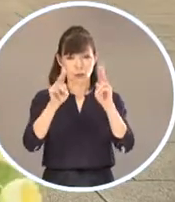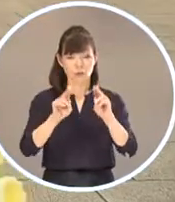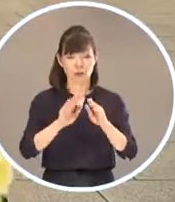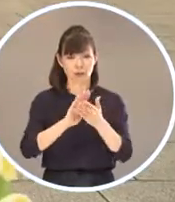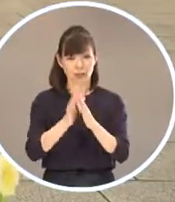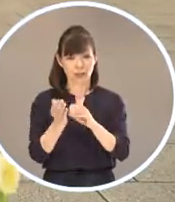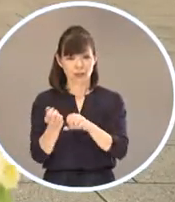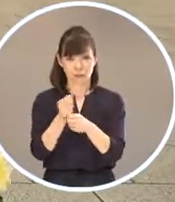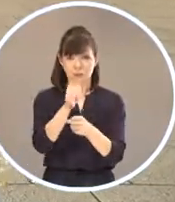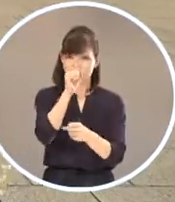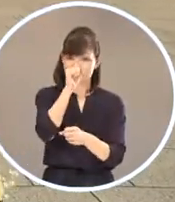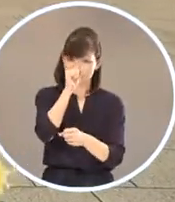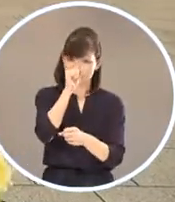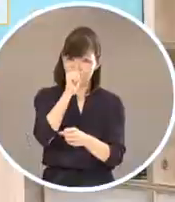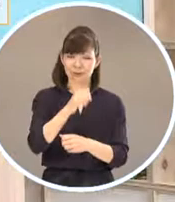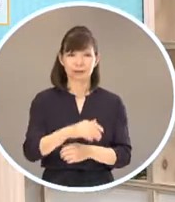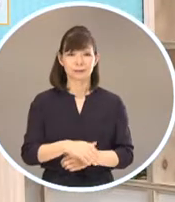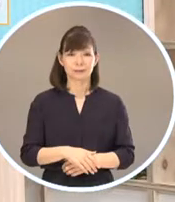ですね。